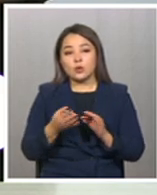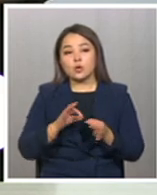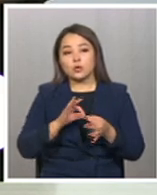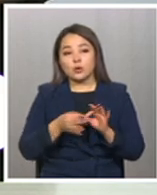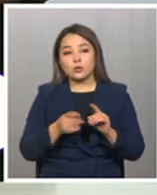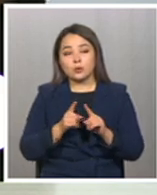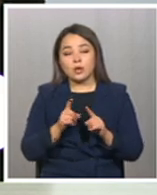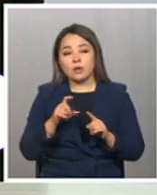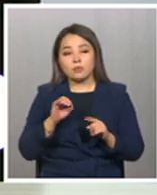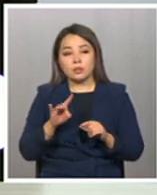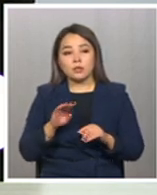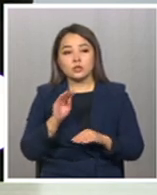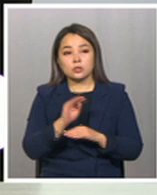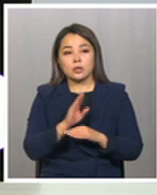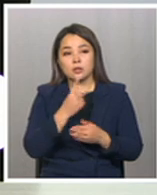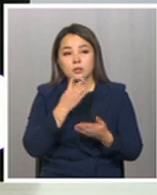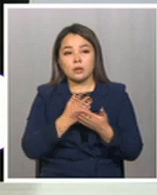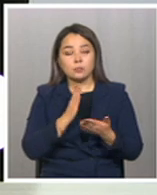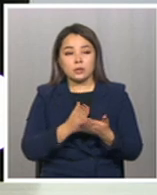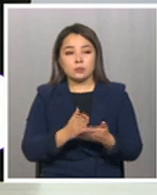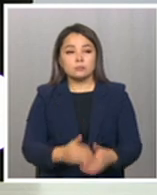эфирлерге жатады.